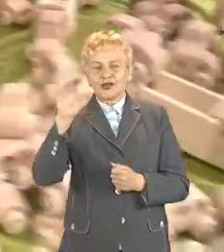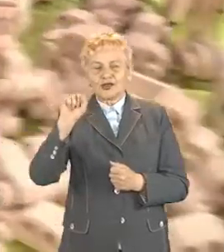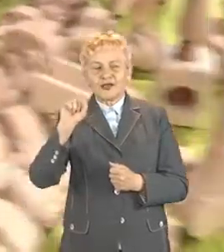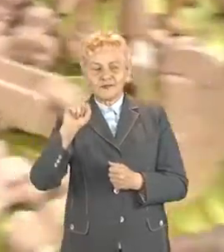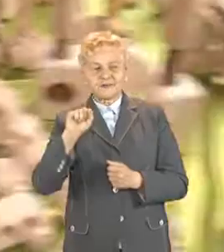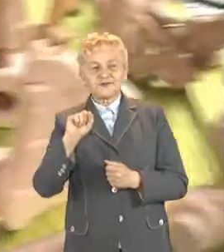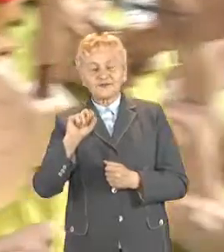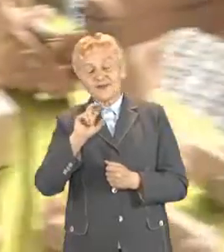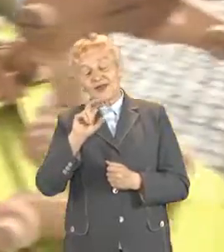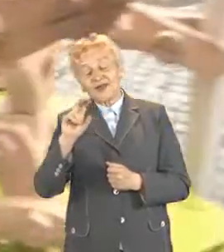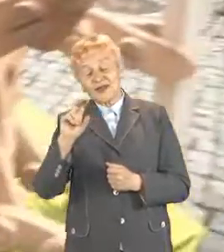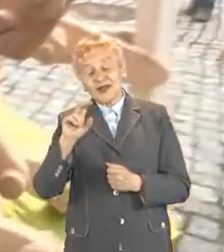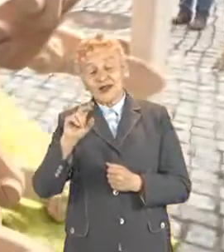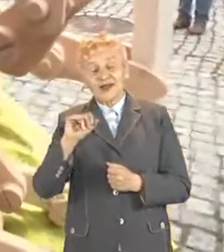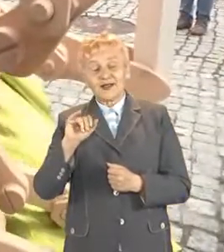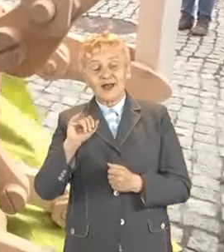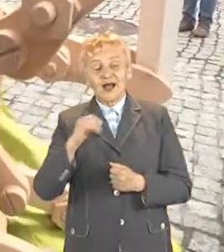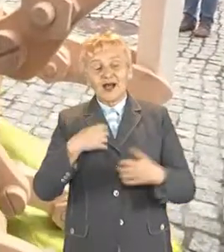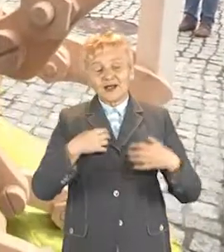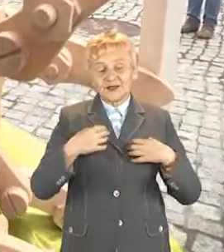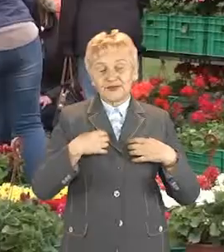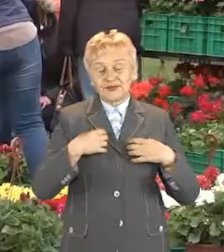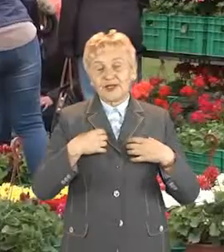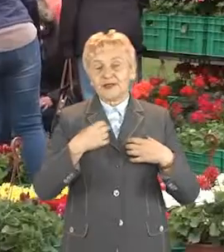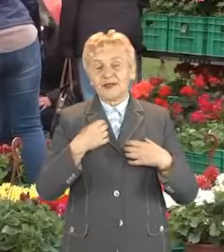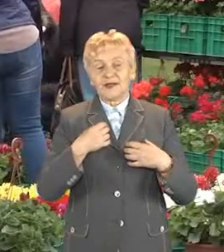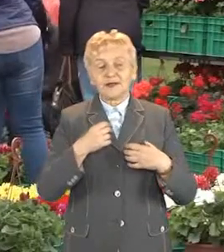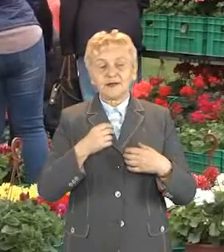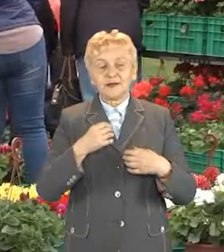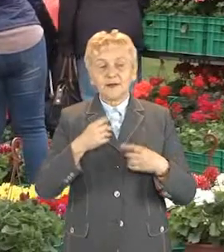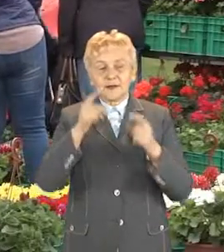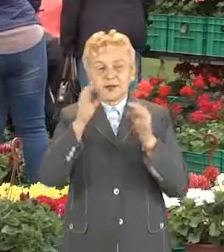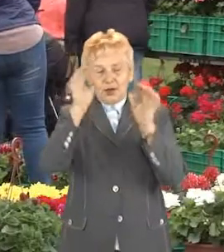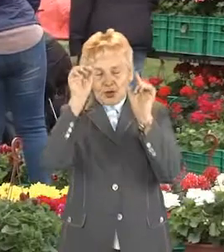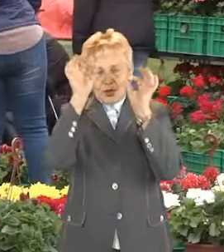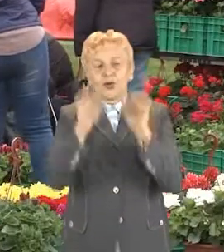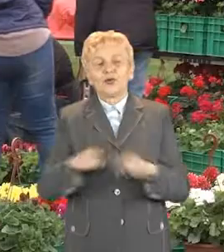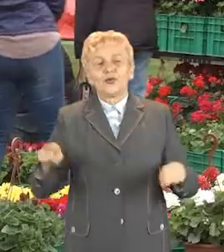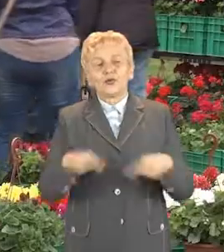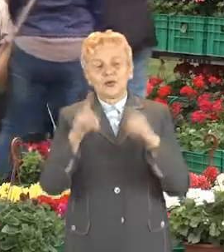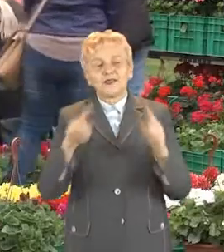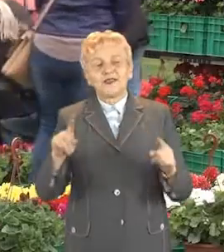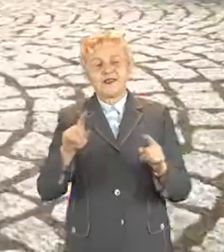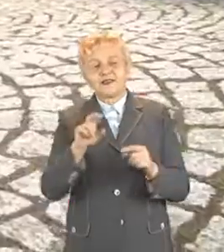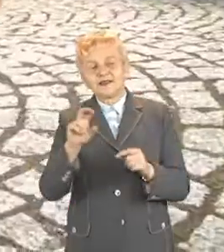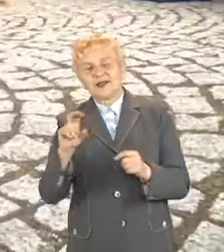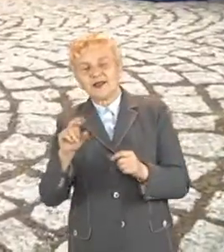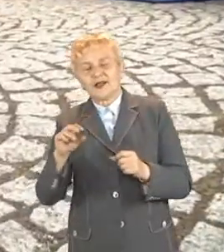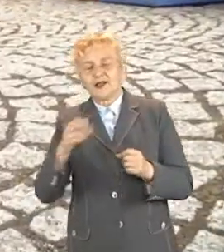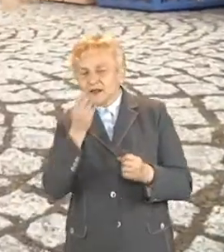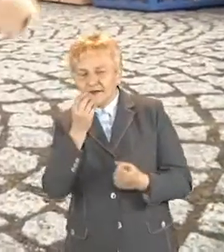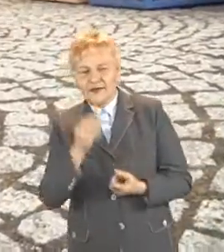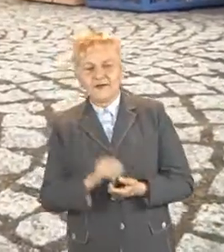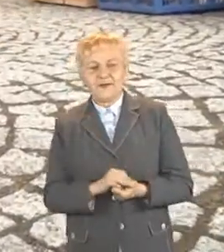jest wizytówką Raciborza. To wszystko miało przyciągnąć tłumy, ale nie od dziś wiadomo, że magnesem takich imprez jest przede